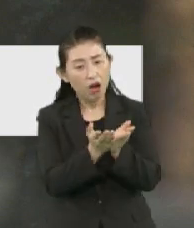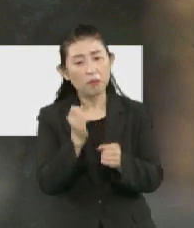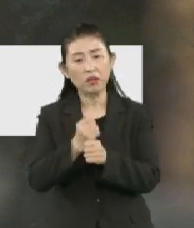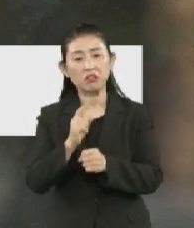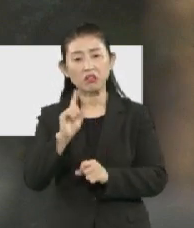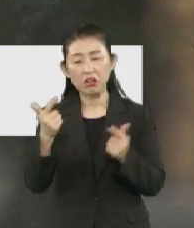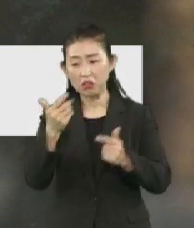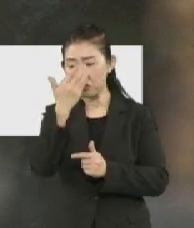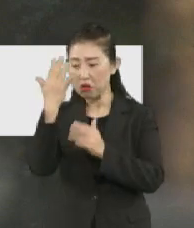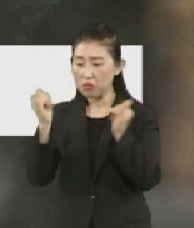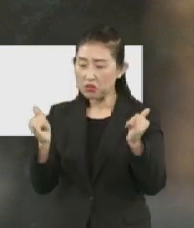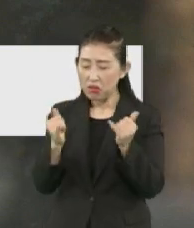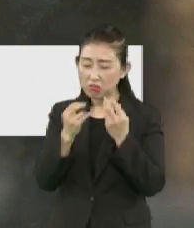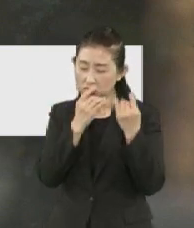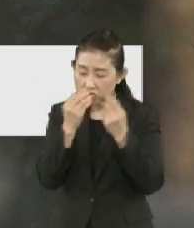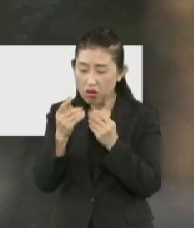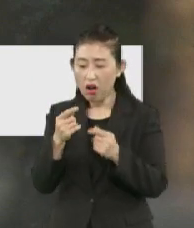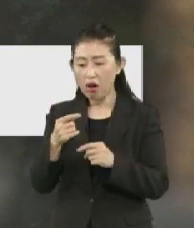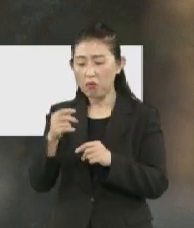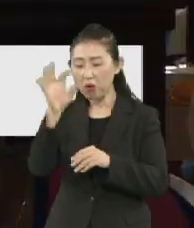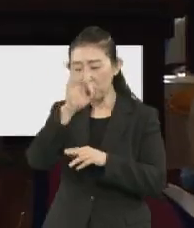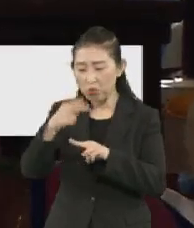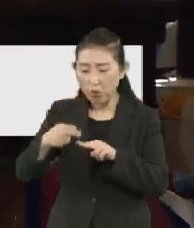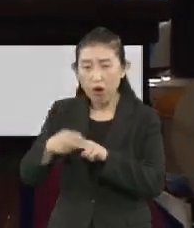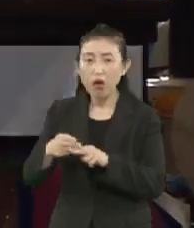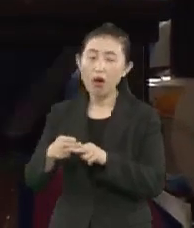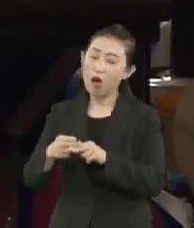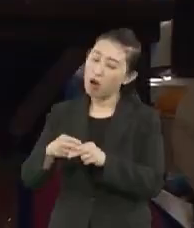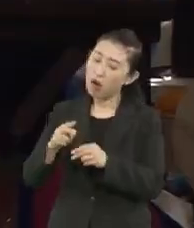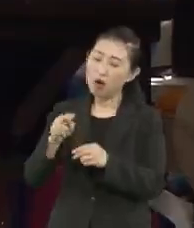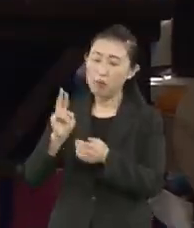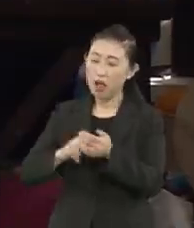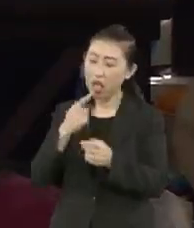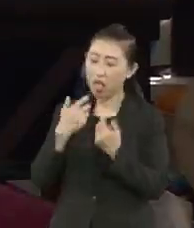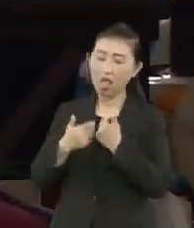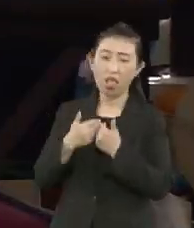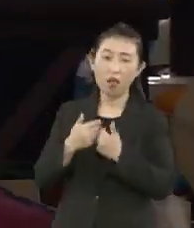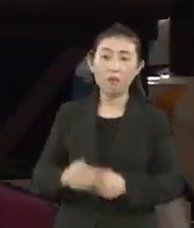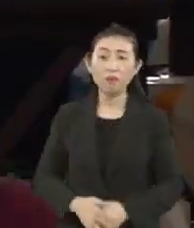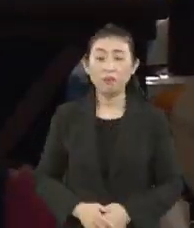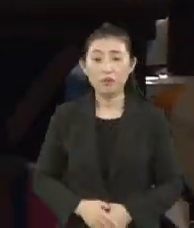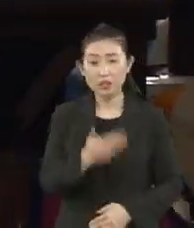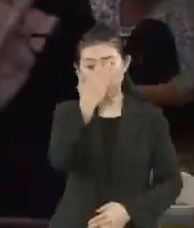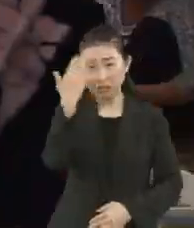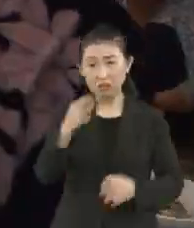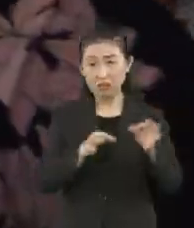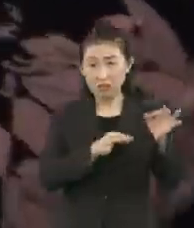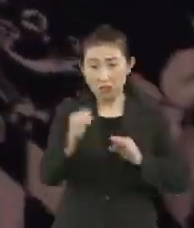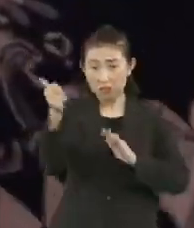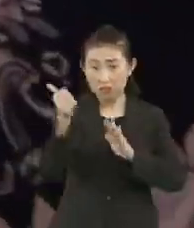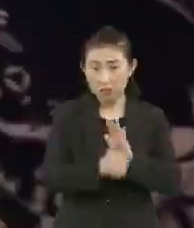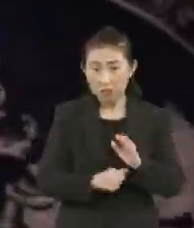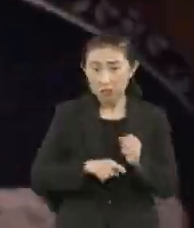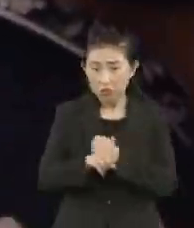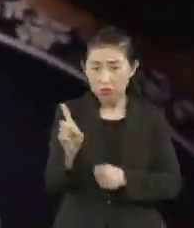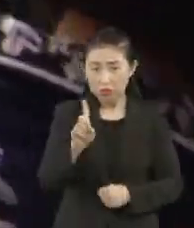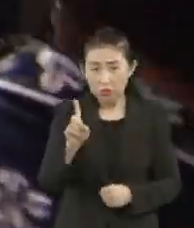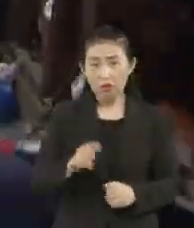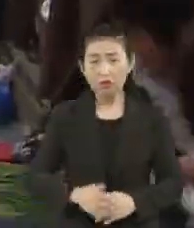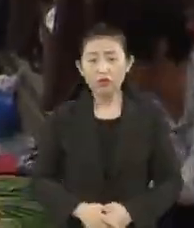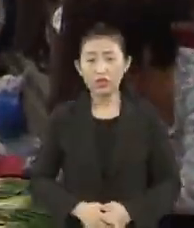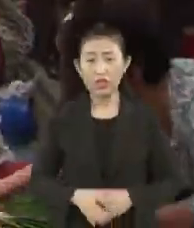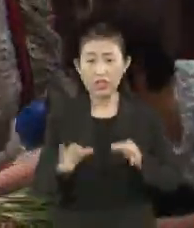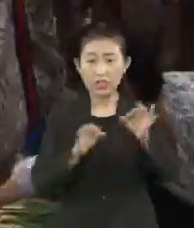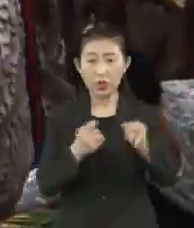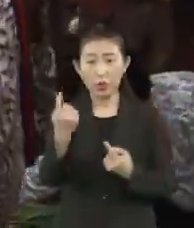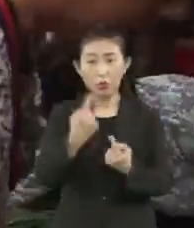싶은데 자꾸 돈가스를 먹으라고 파니. 전통시장 내 청년 점포들은 왜 실패했을까?